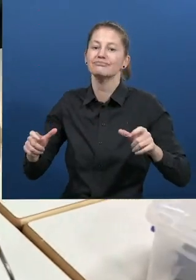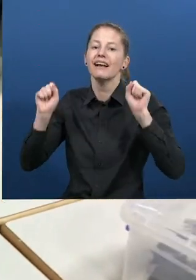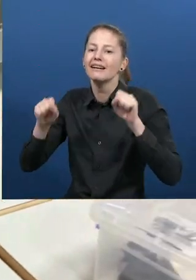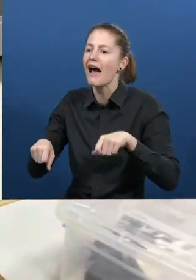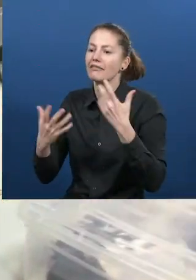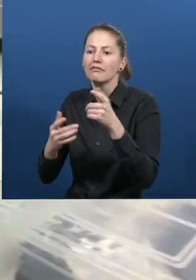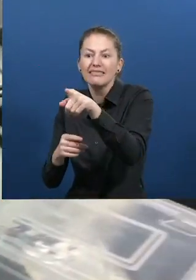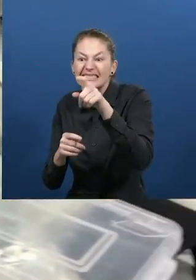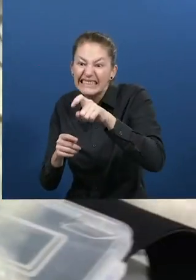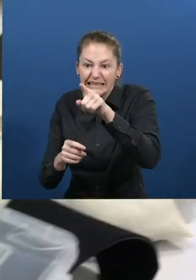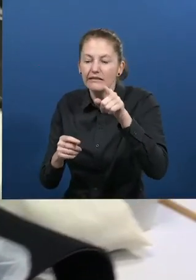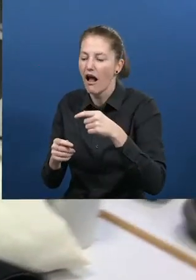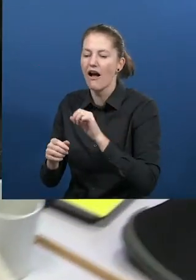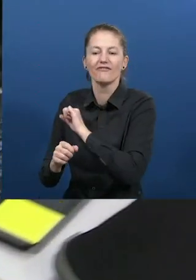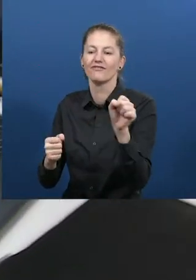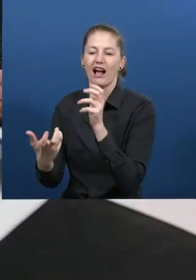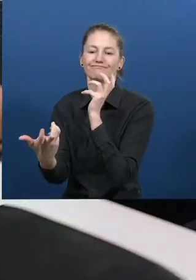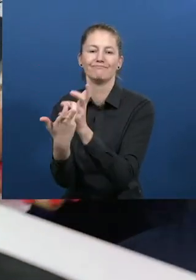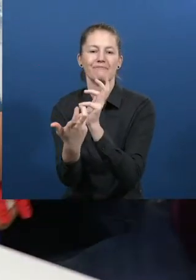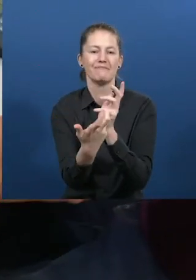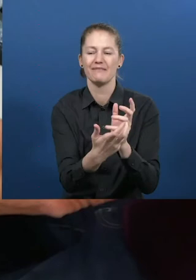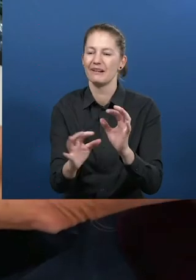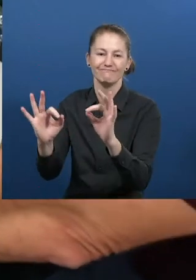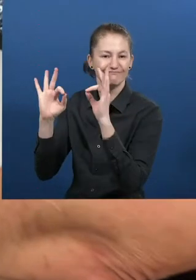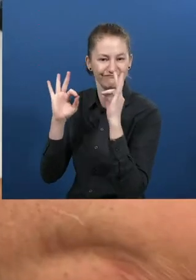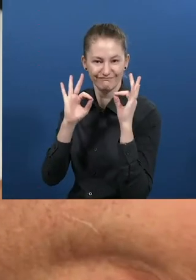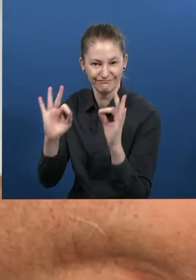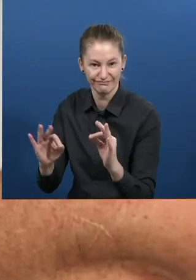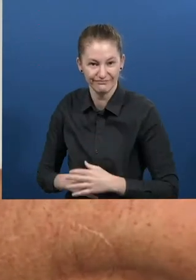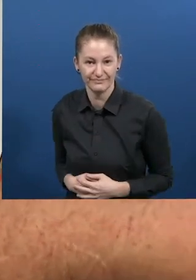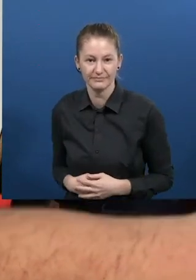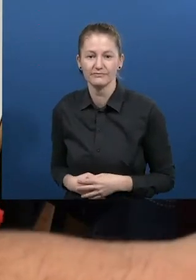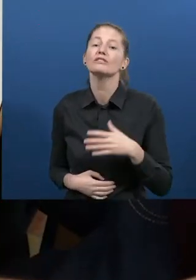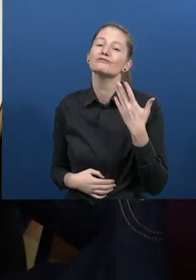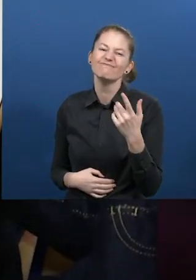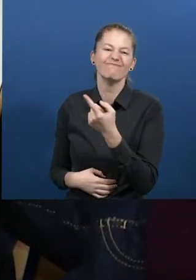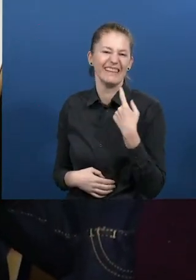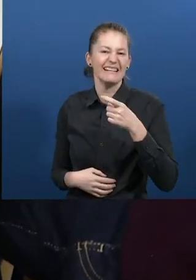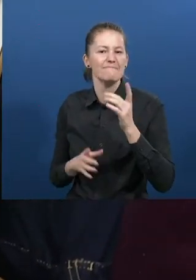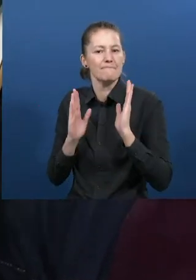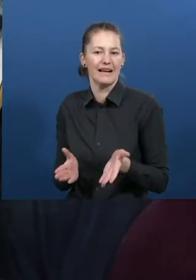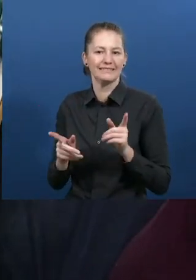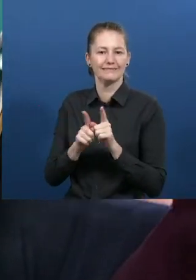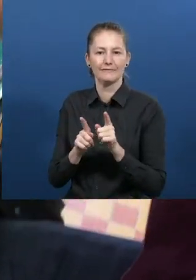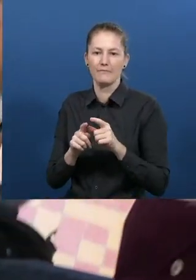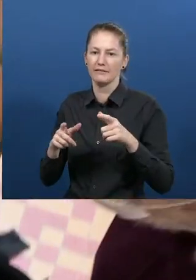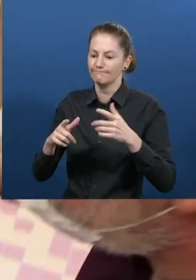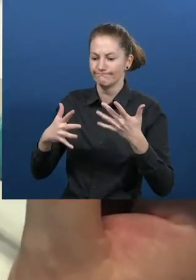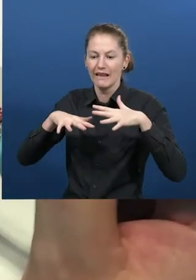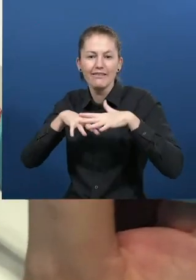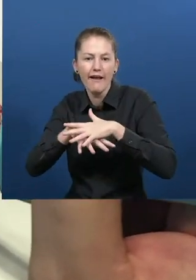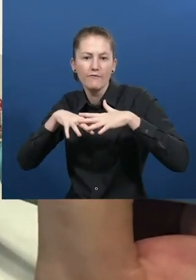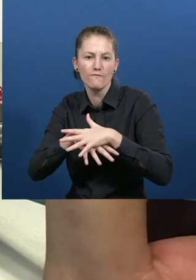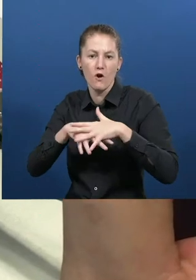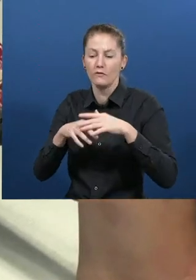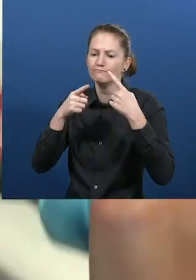aux besoins et aux demandes qui nous sont adressées. Et pour ça, on a aussi besoin de changer d'échelle et d'arriver à créer tout un réseau de